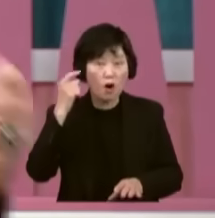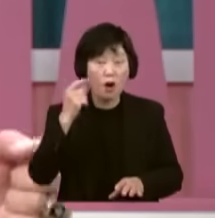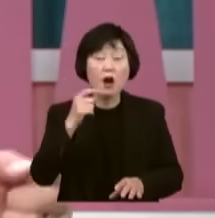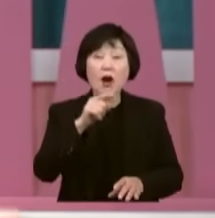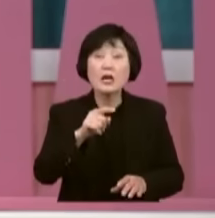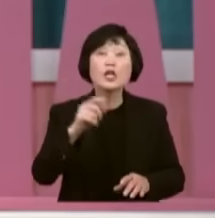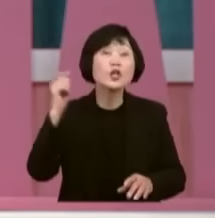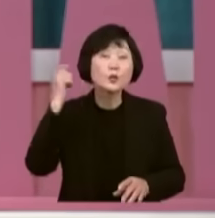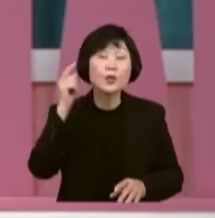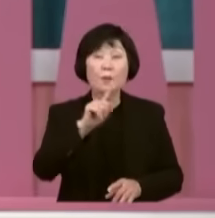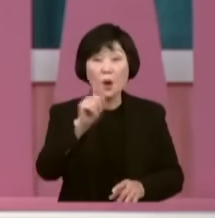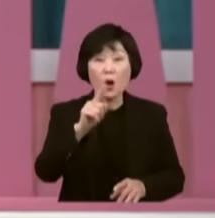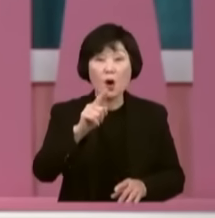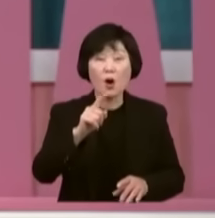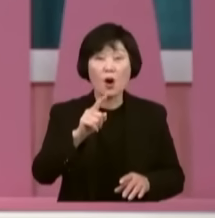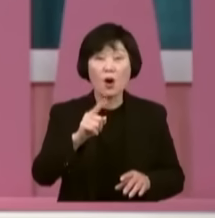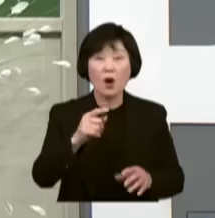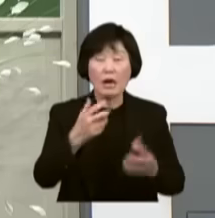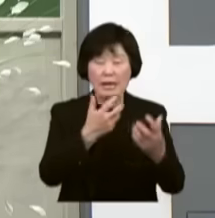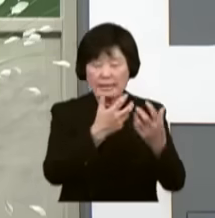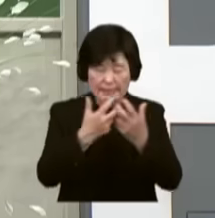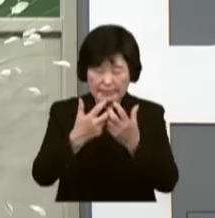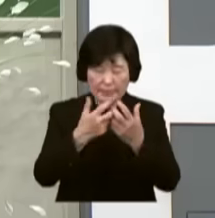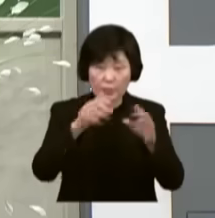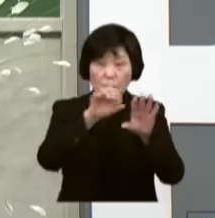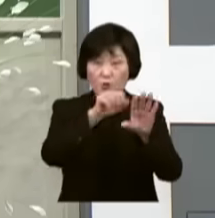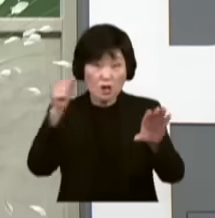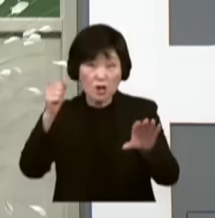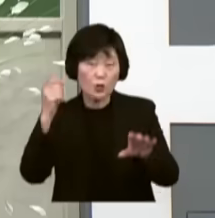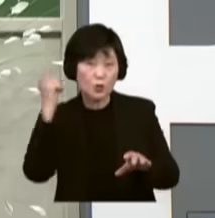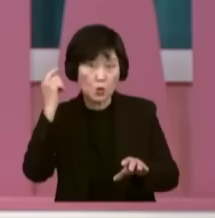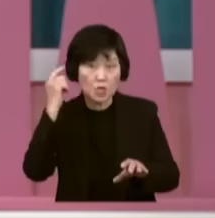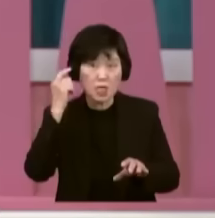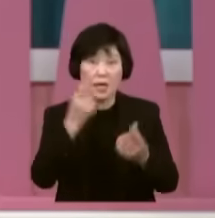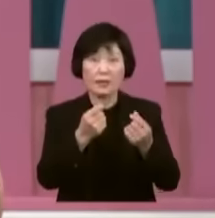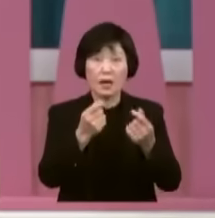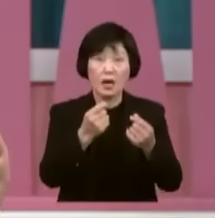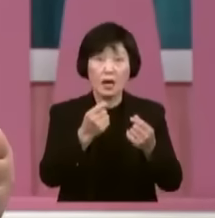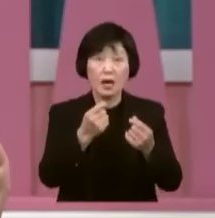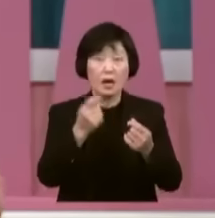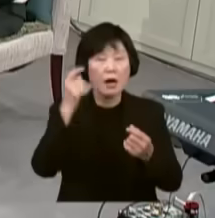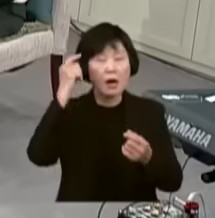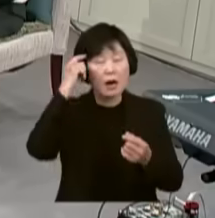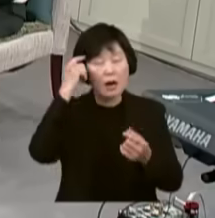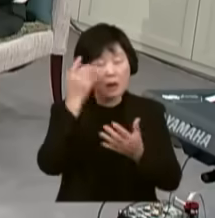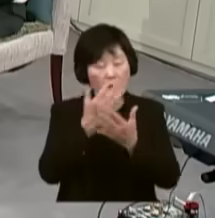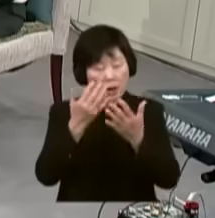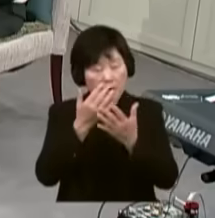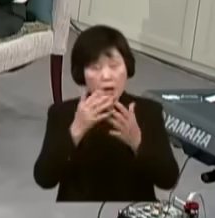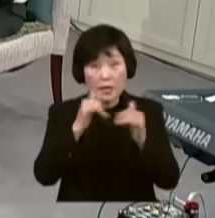문 여는 소리인 걸 내가 착각을 한 거야. 근데 의식이 없던 사람이 그걸로 그래서 벌떡 일어났다가 다시 눕더래